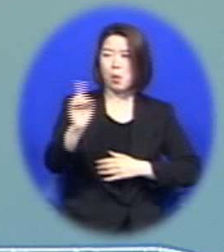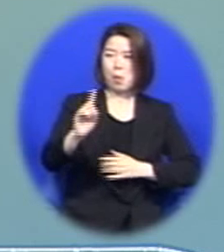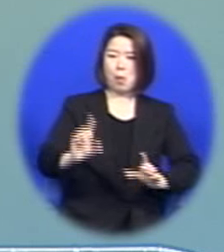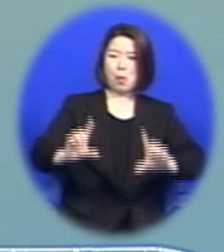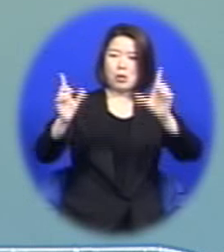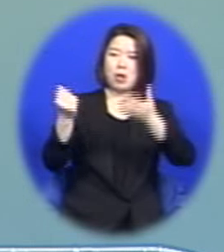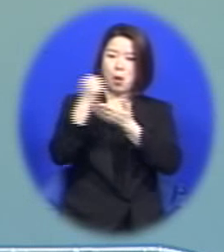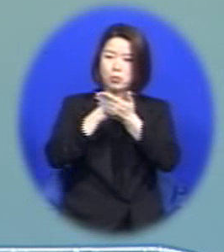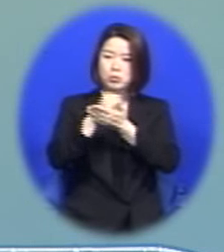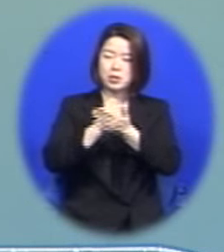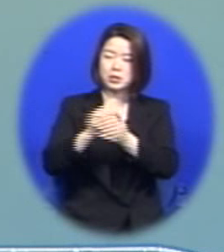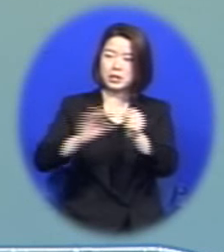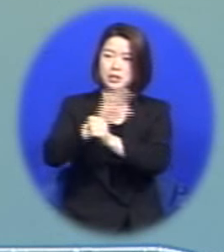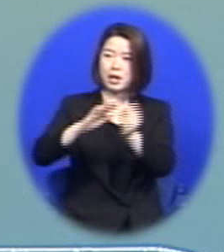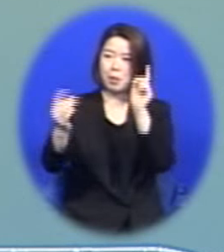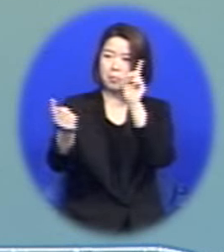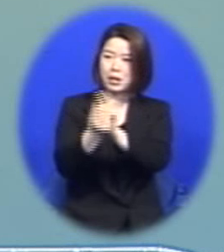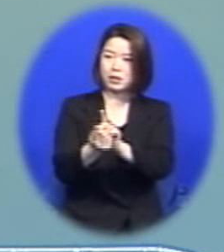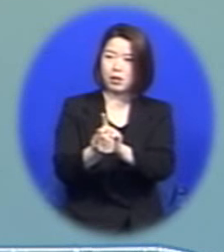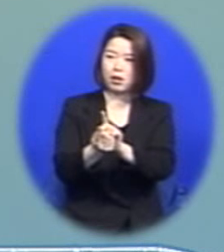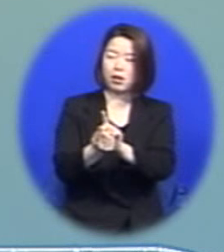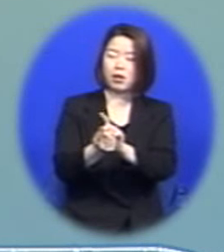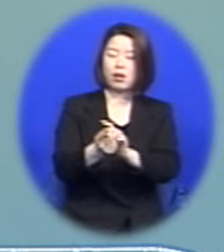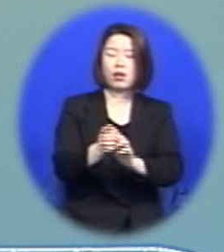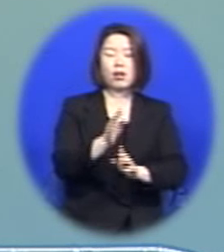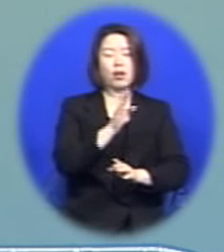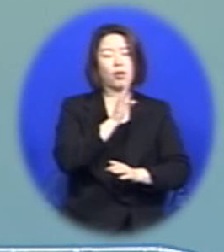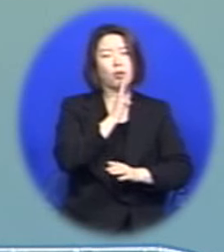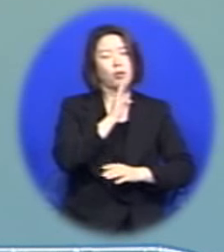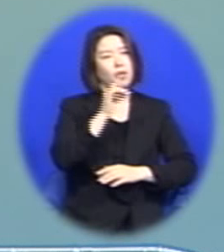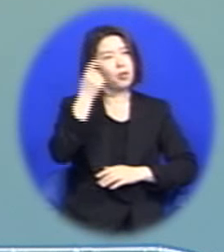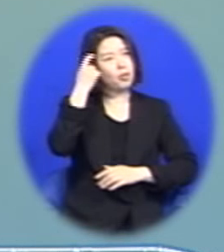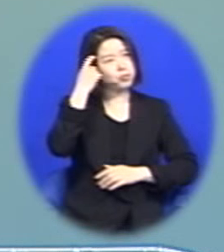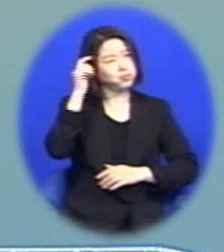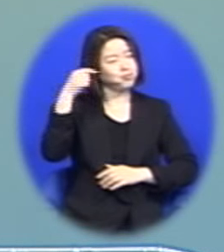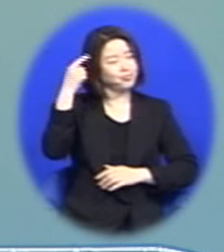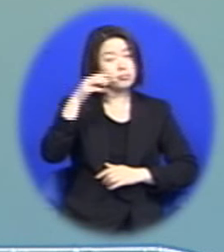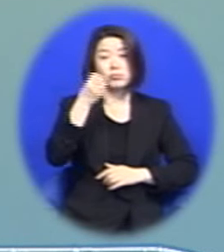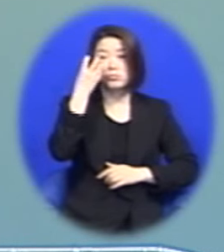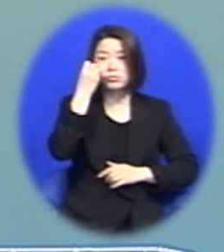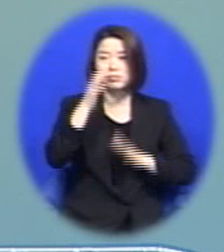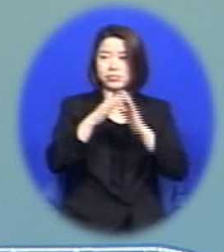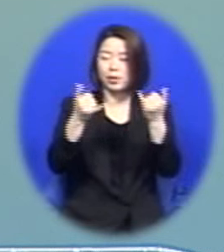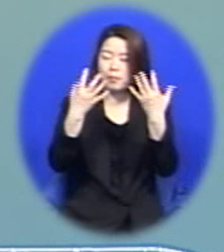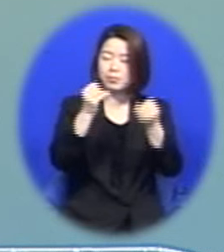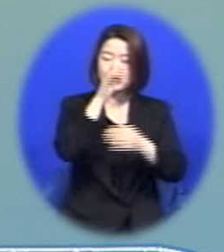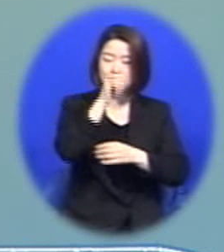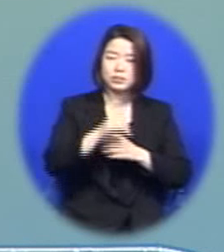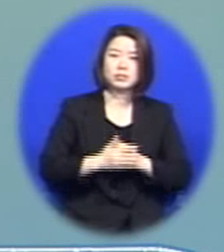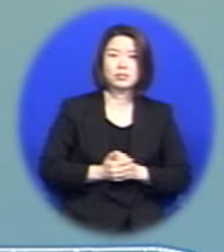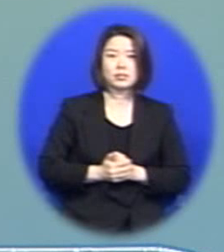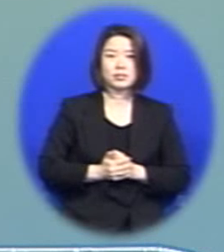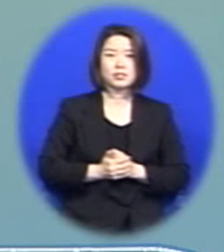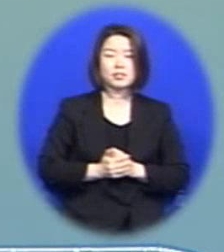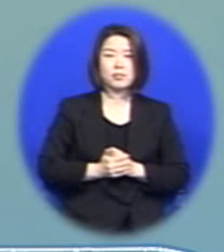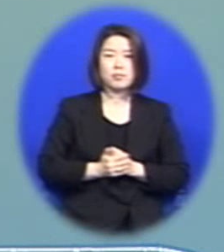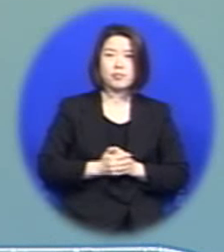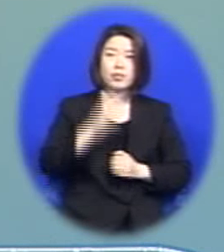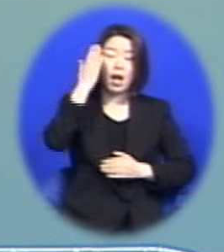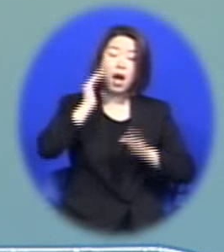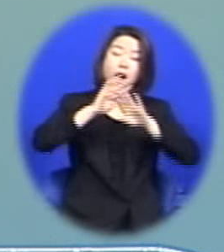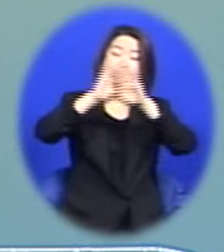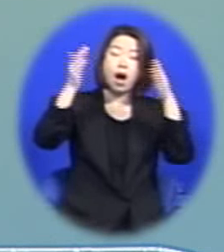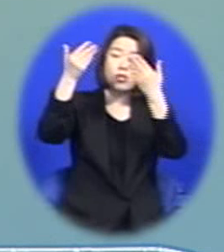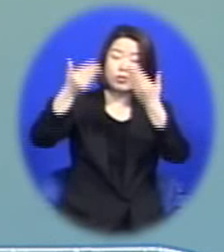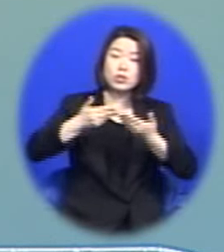만났다는 정말 정신없는 사람들이 많습니다 여러분 경첩 천생 연분